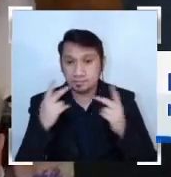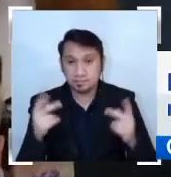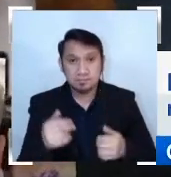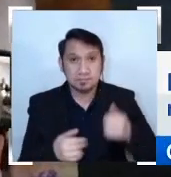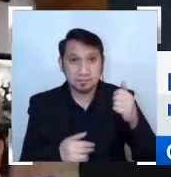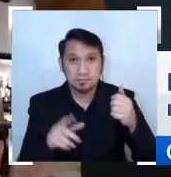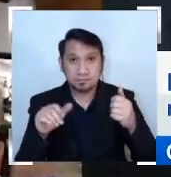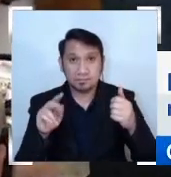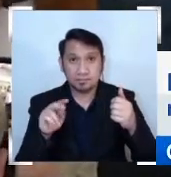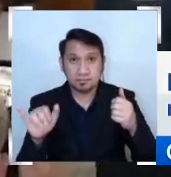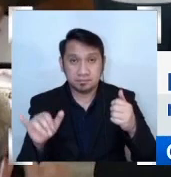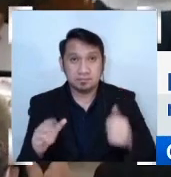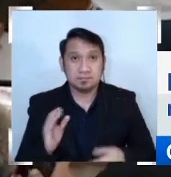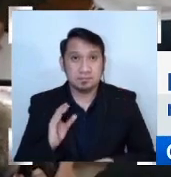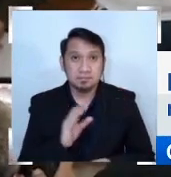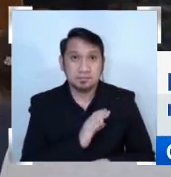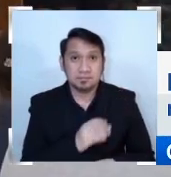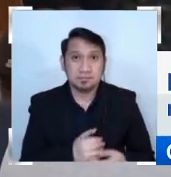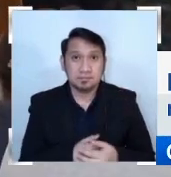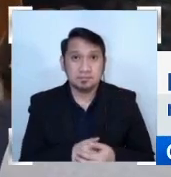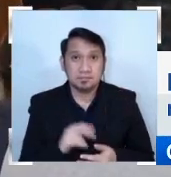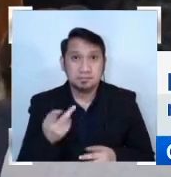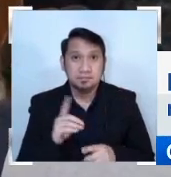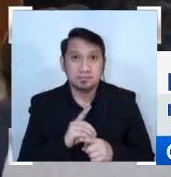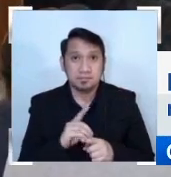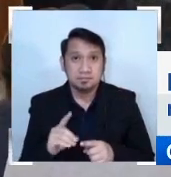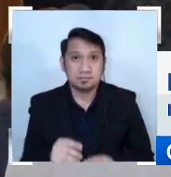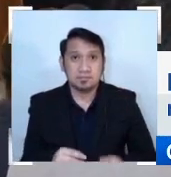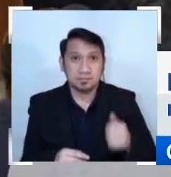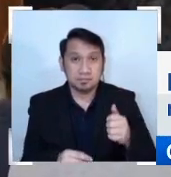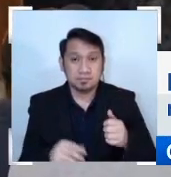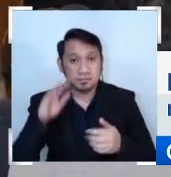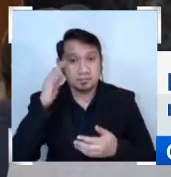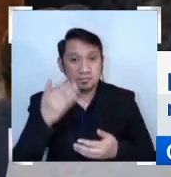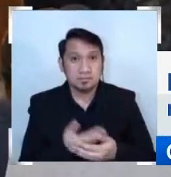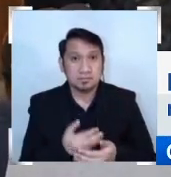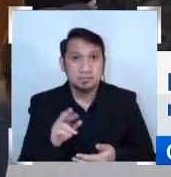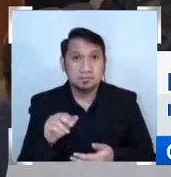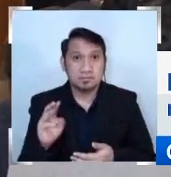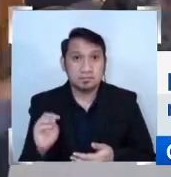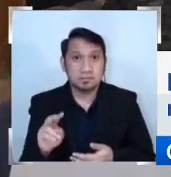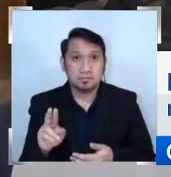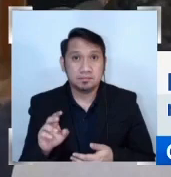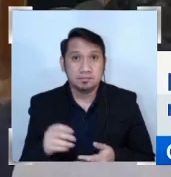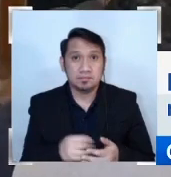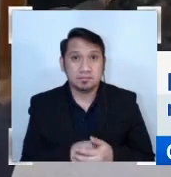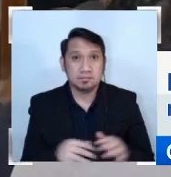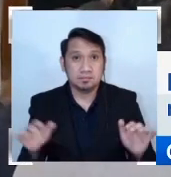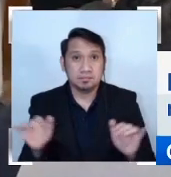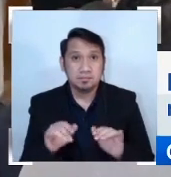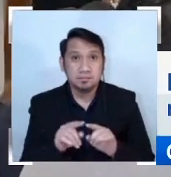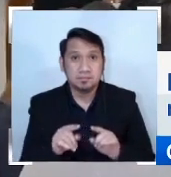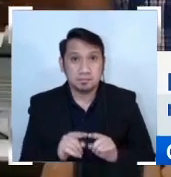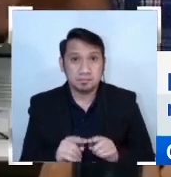Mercado bilang kongresista para sa 2nd District. Panalo rin ang kanyang anak na si Ram Revilla Bautista sa kaparehong distrito bilang